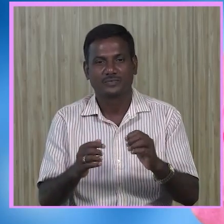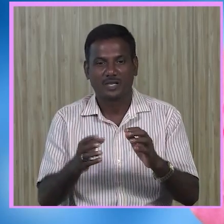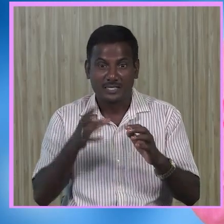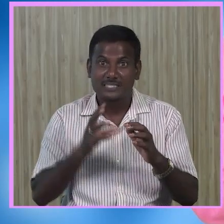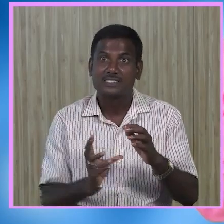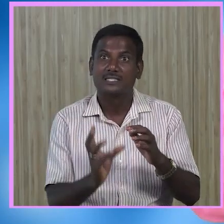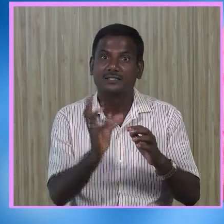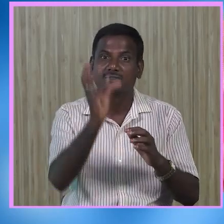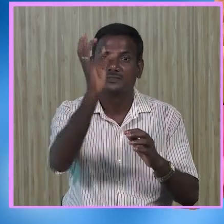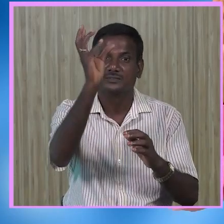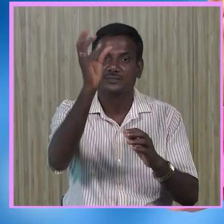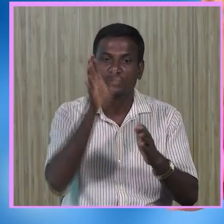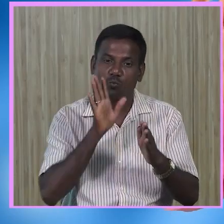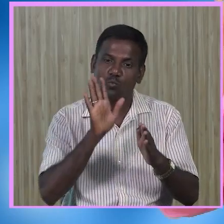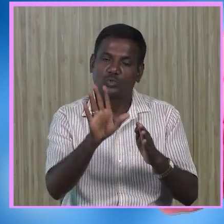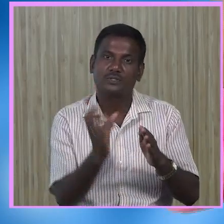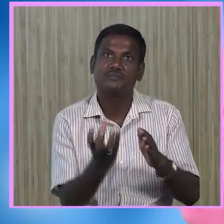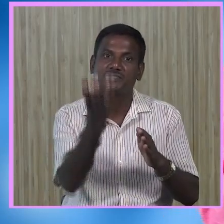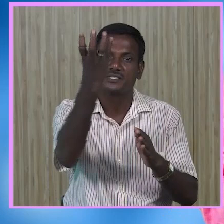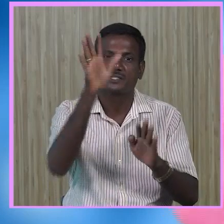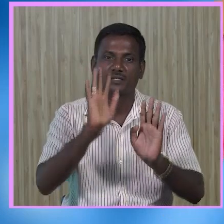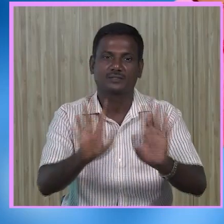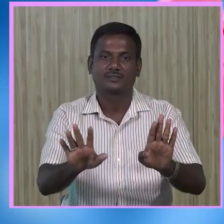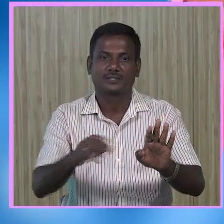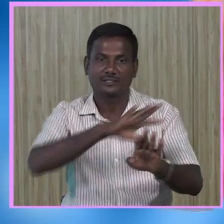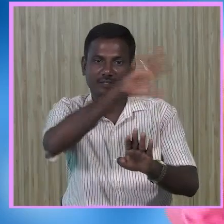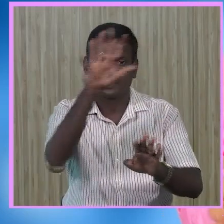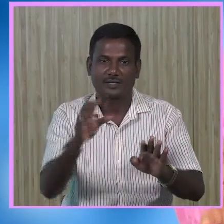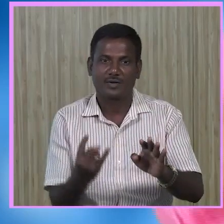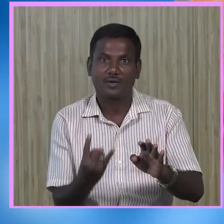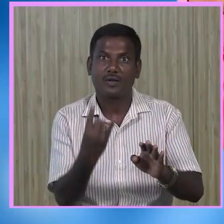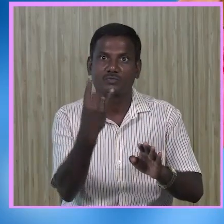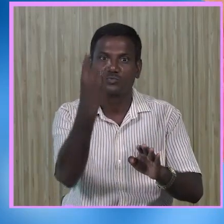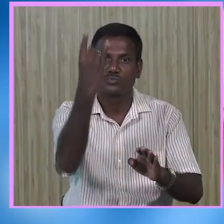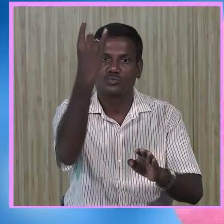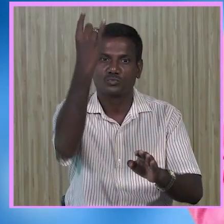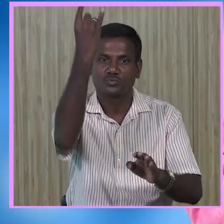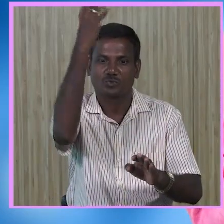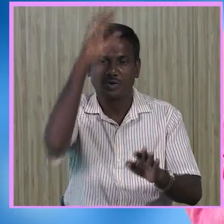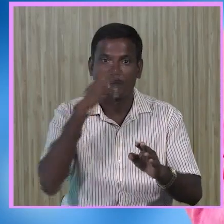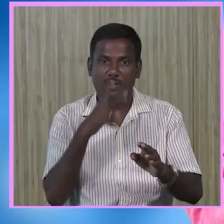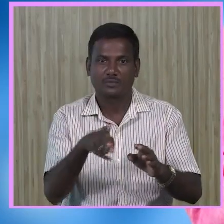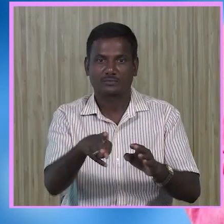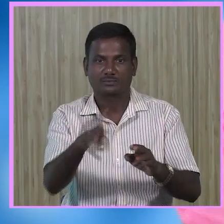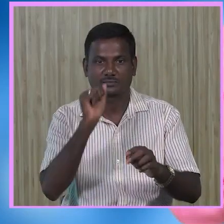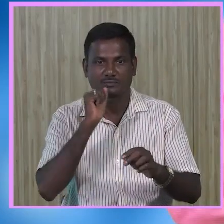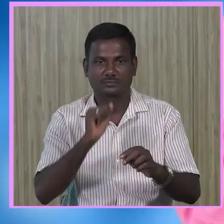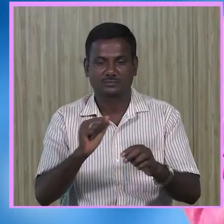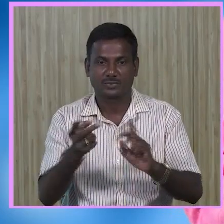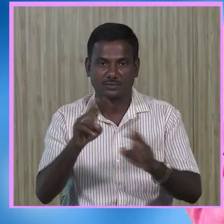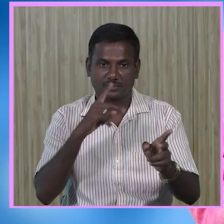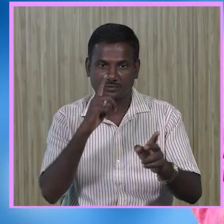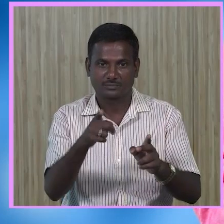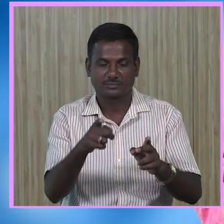செலுத்தும் அல்லது உந்து விசை அமைப்பு, இவையெல்லாம் ராக்கெட்டுடைய பகுதிகள். இதை பற்றி பார்க்க போகிறோம். அது மட்டும்